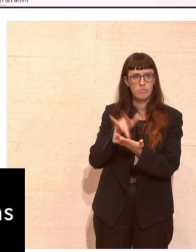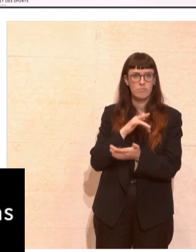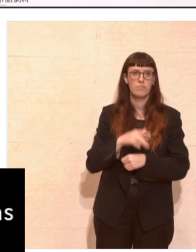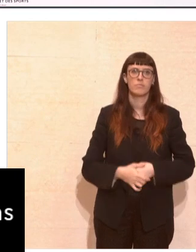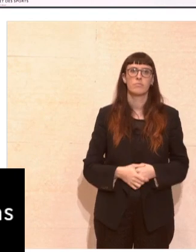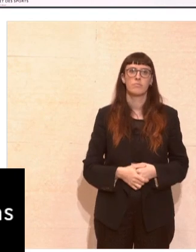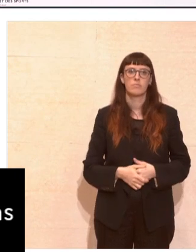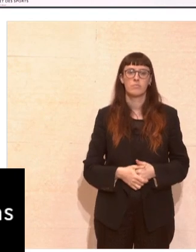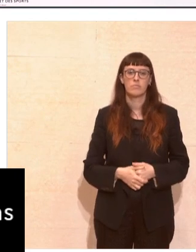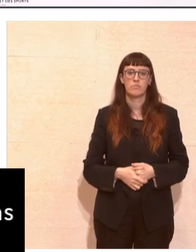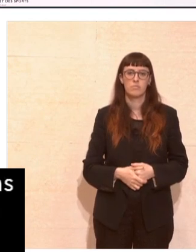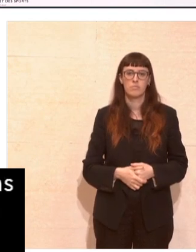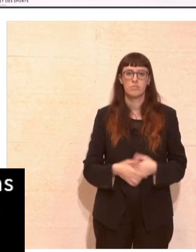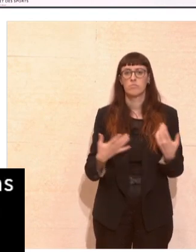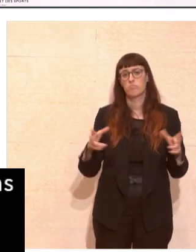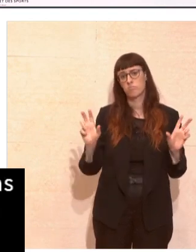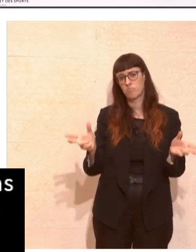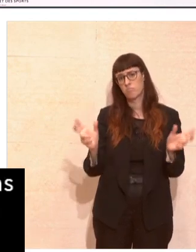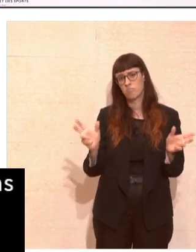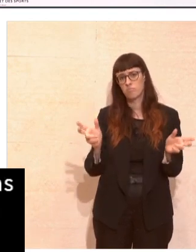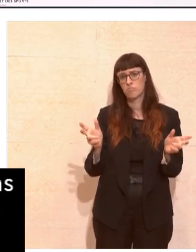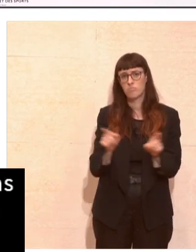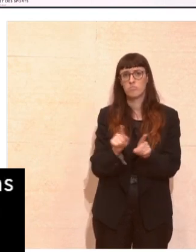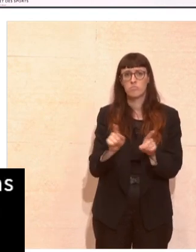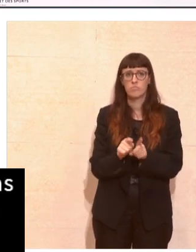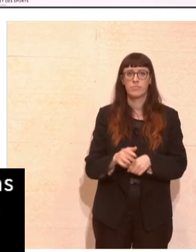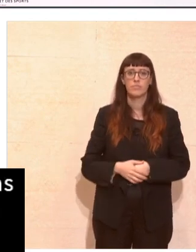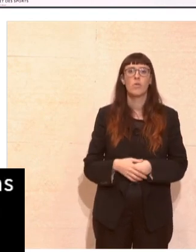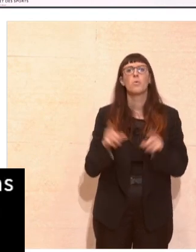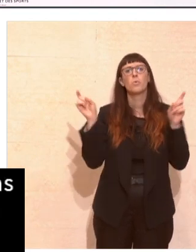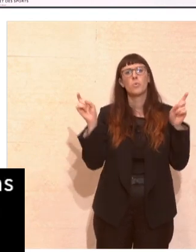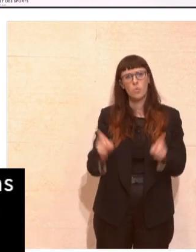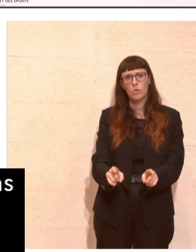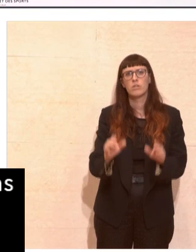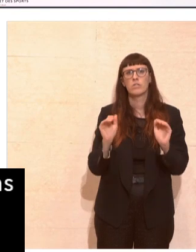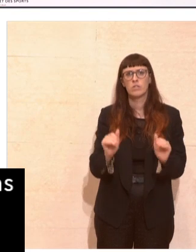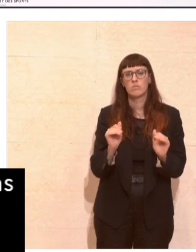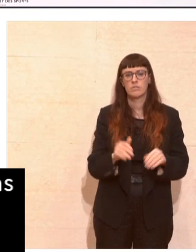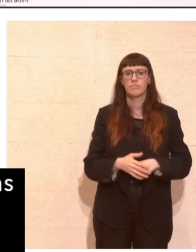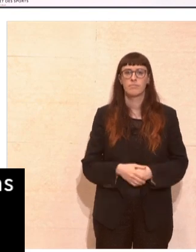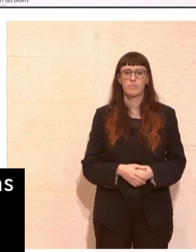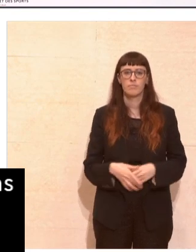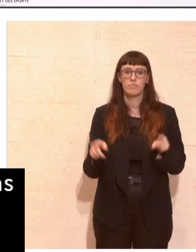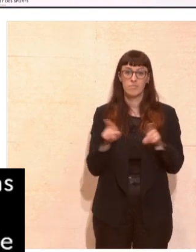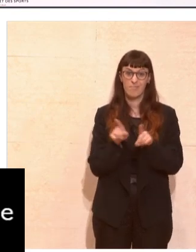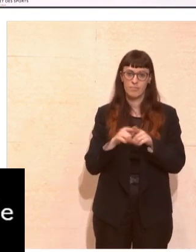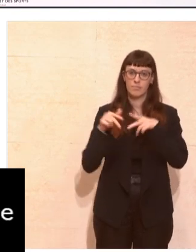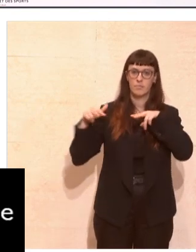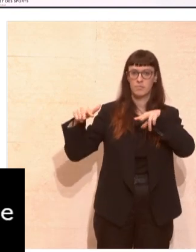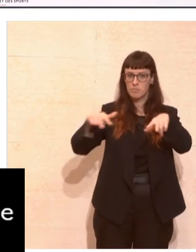les téléphones. Il y a également la télé qui diminue, l'utilisation diminue de plus en plus. Il y a les jeux